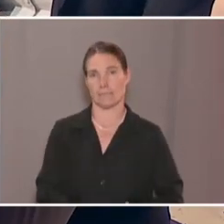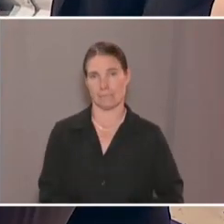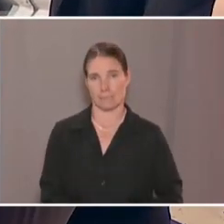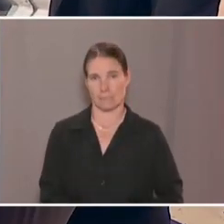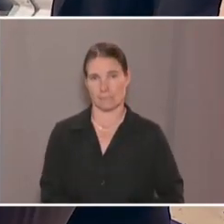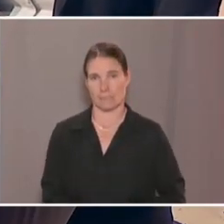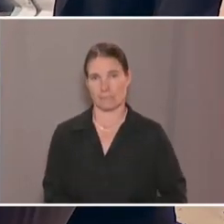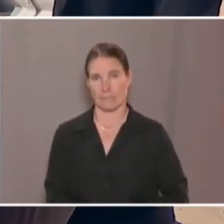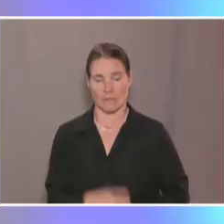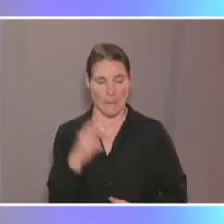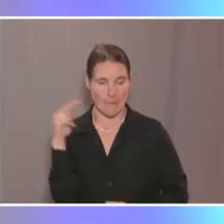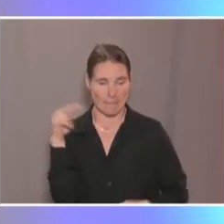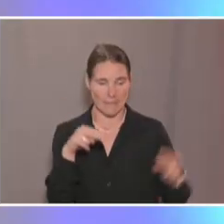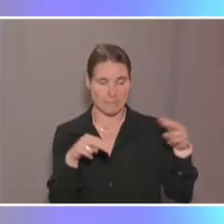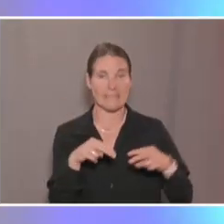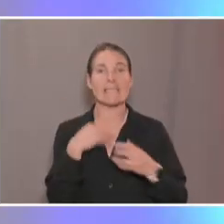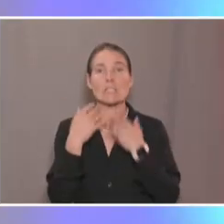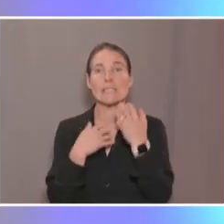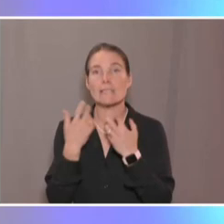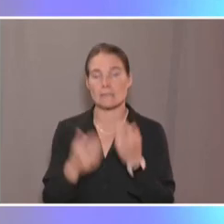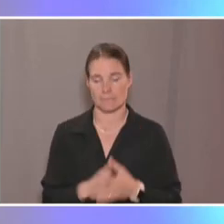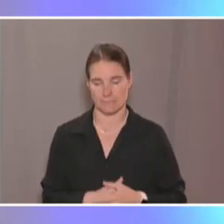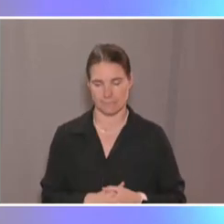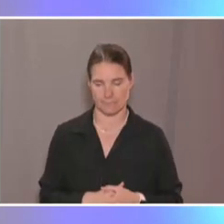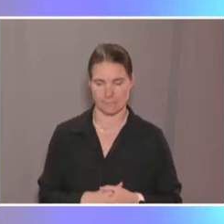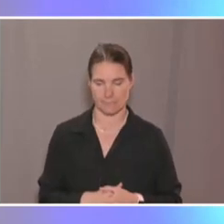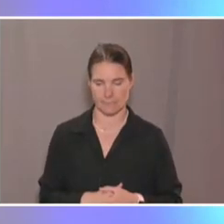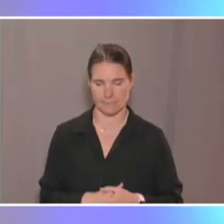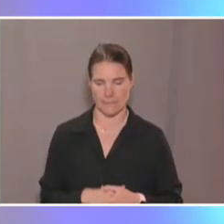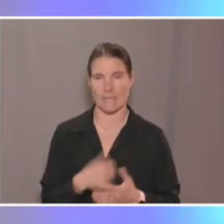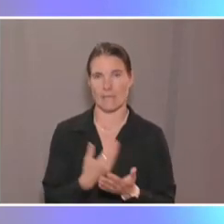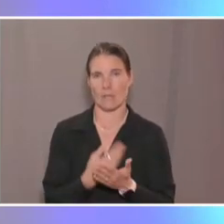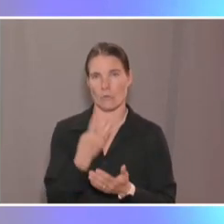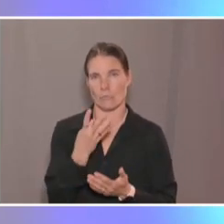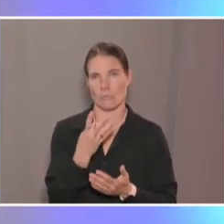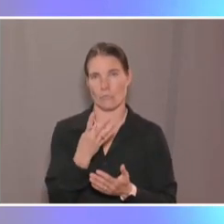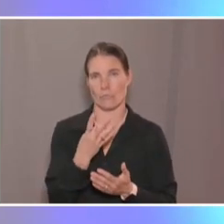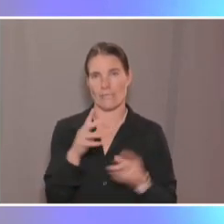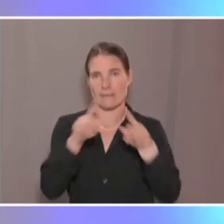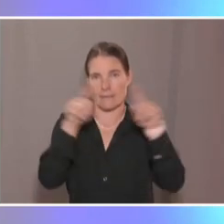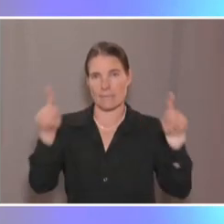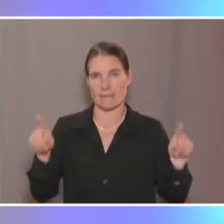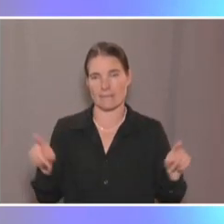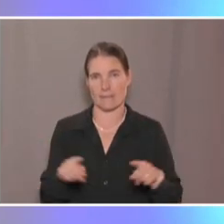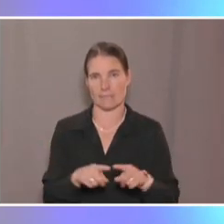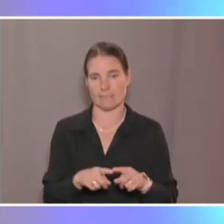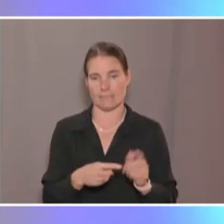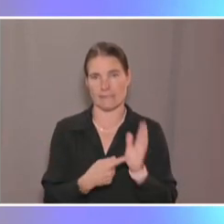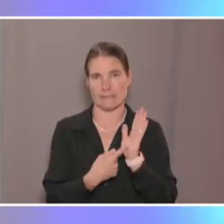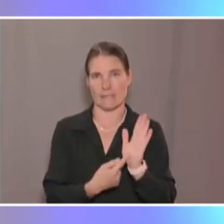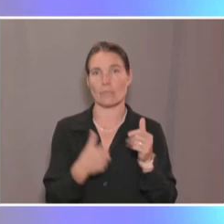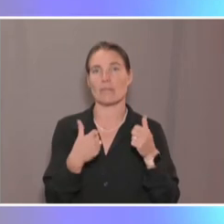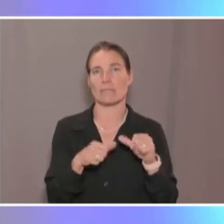Nun ein Blick auf das Studium der Geschichte. Wir haben exemplarisch vier aufeinanderfolgende Semester herausgegriffen und das